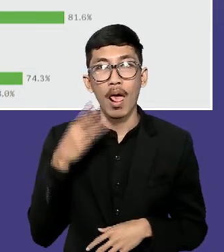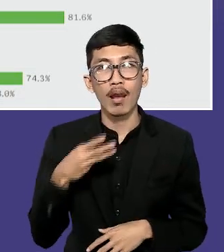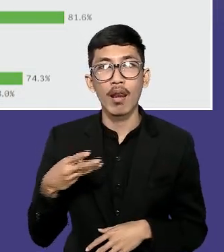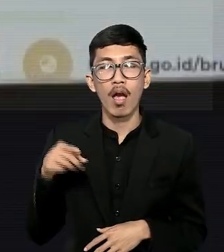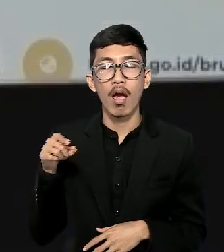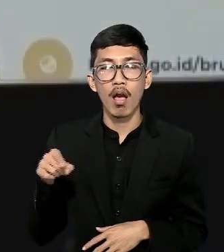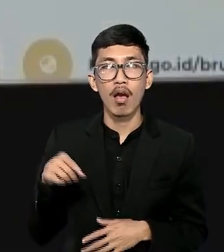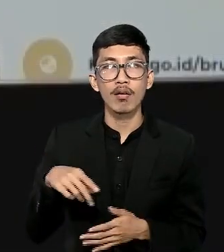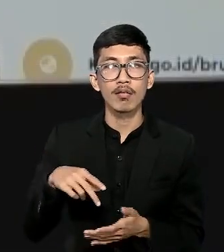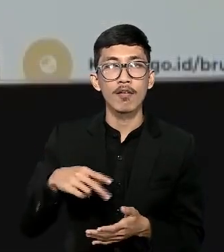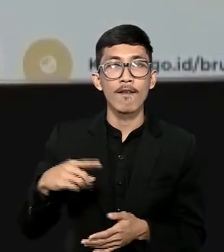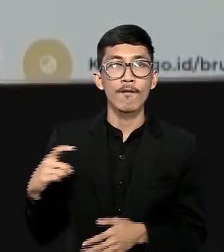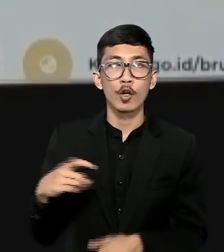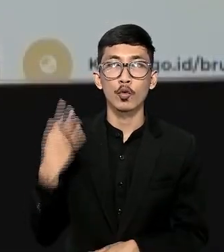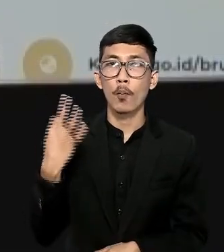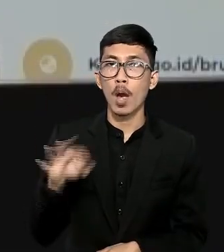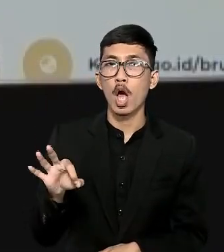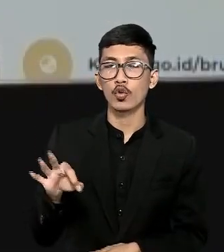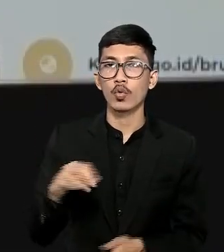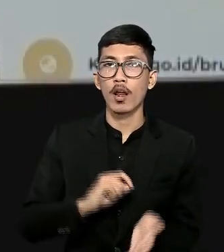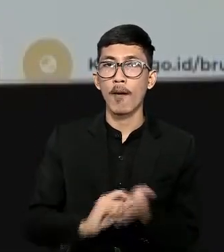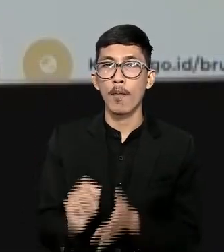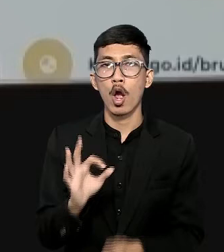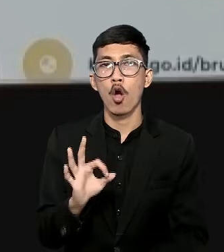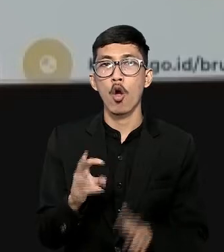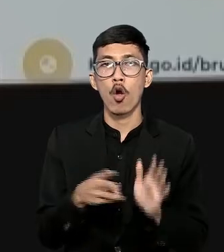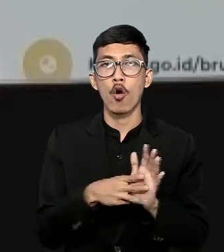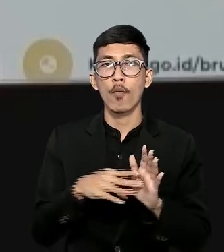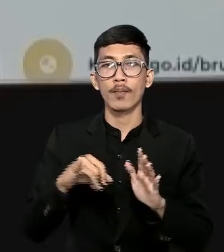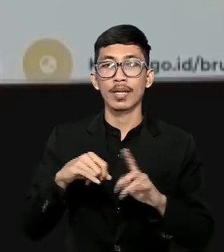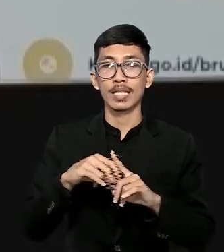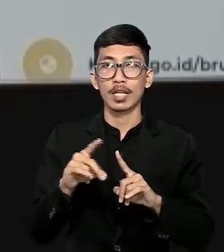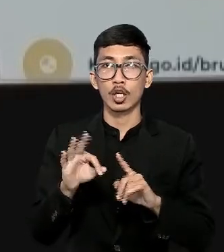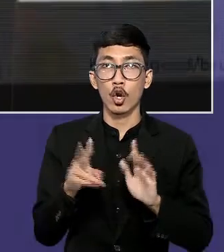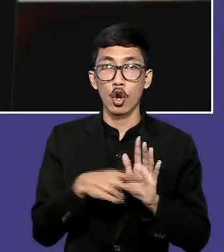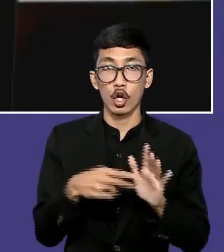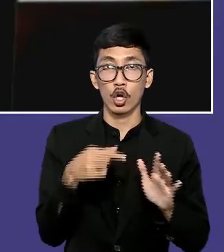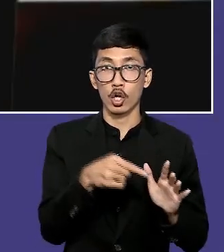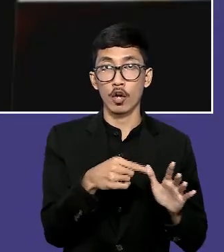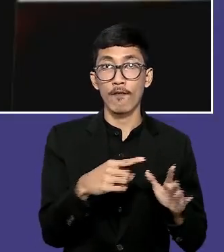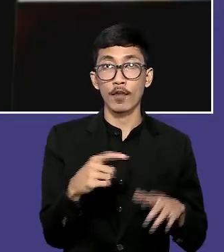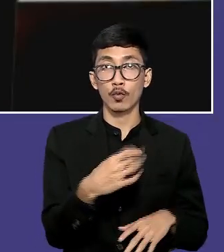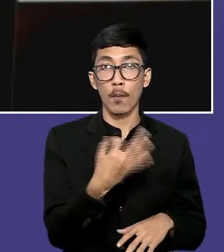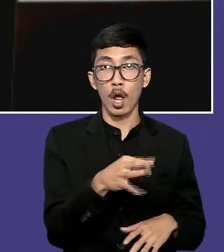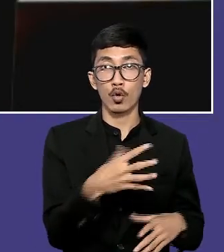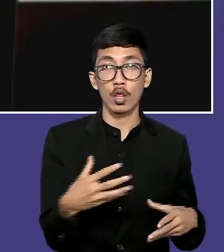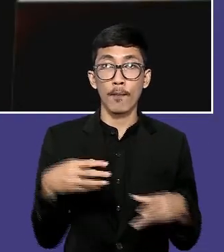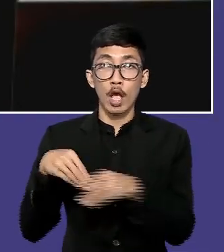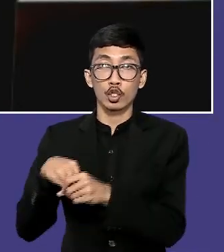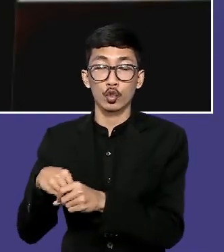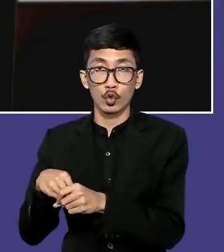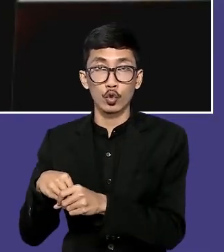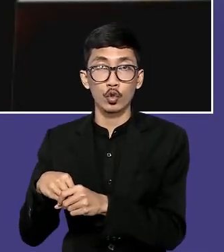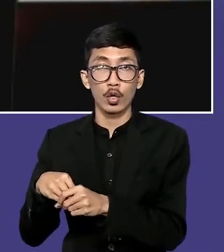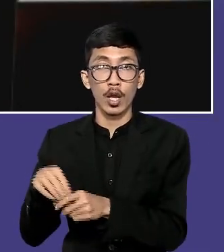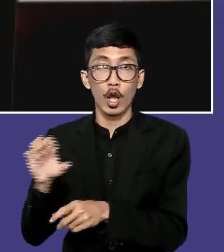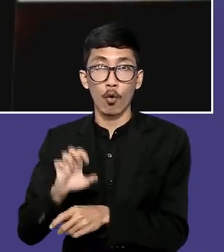omicron Apakah ini berasal dari 61 positif coffee 11600 penumpang yang tiba di schipol Amsterdam